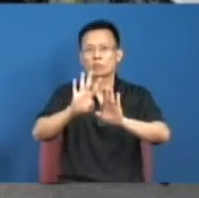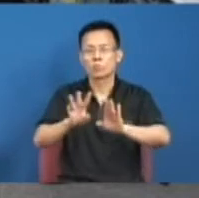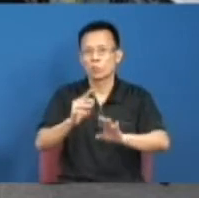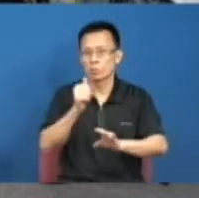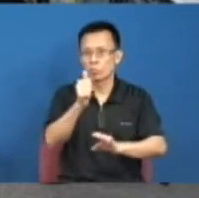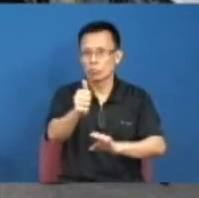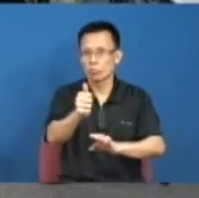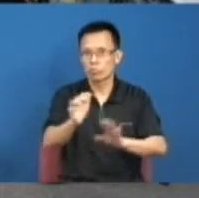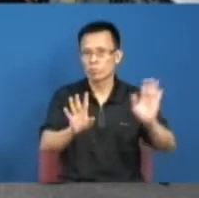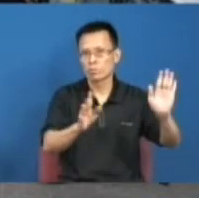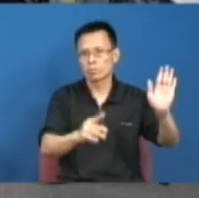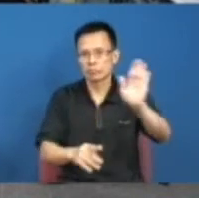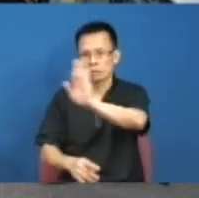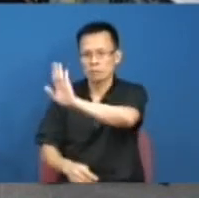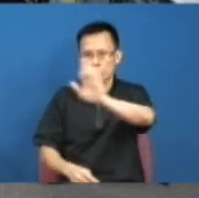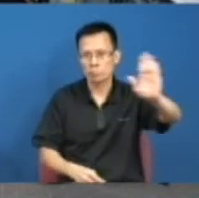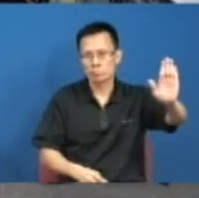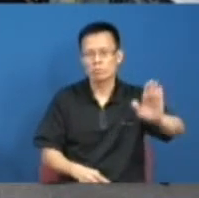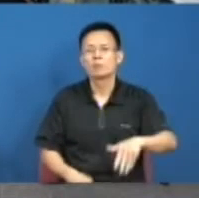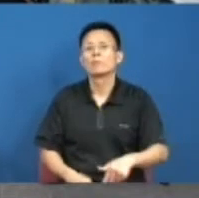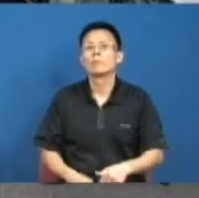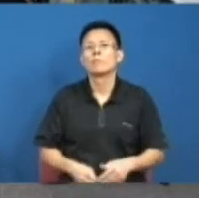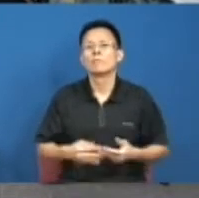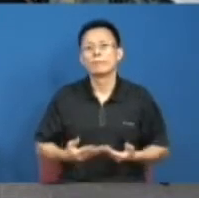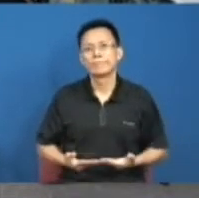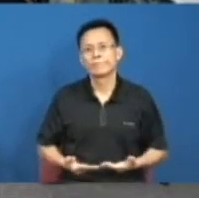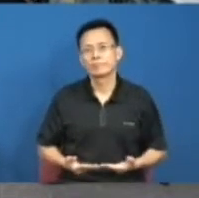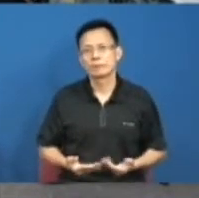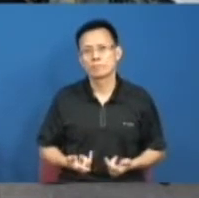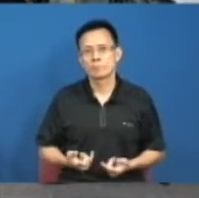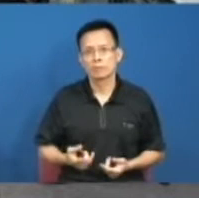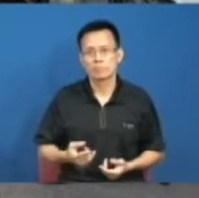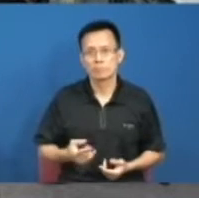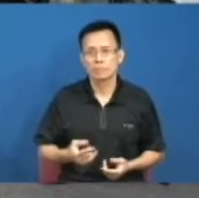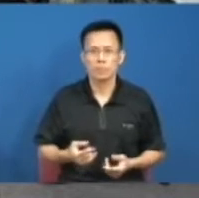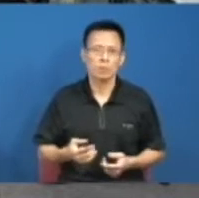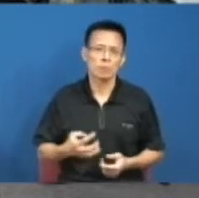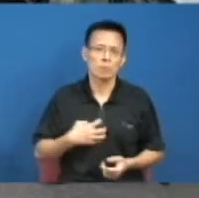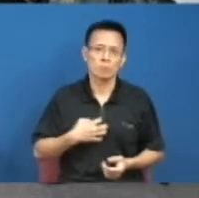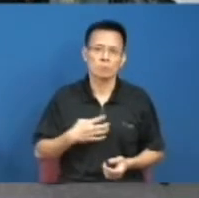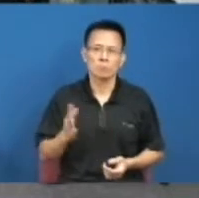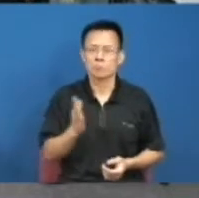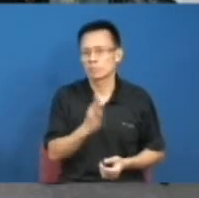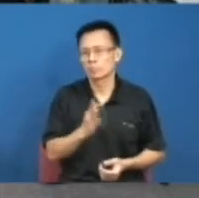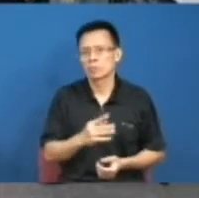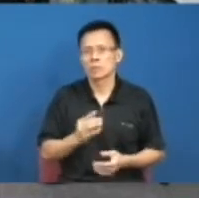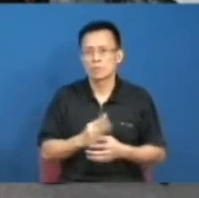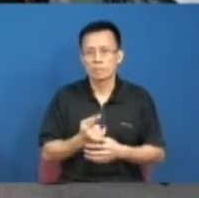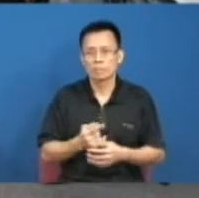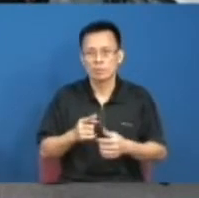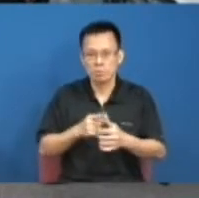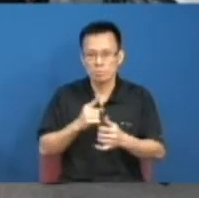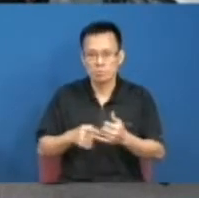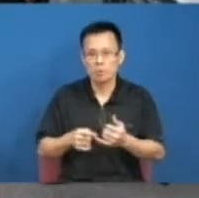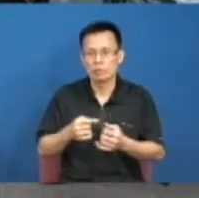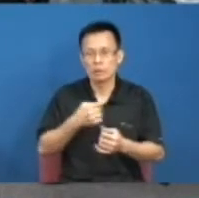啲。 呢個係。大家實在都差不多嘅啫，實在就係、是，因為始終你都要裝個